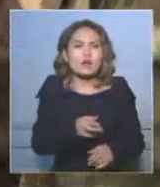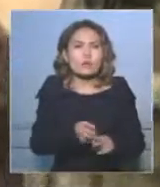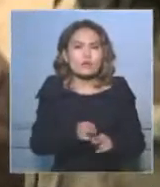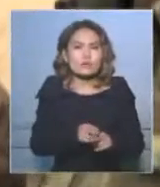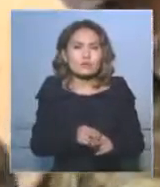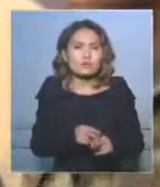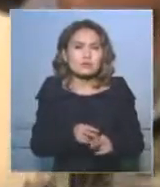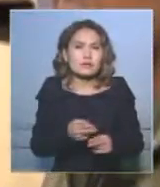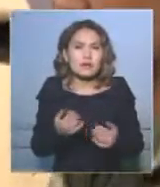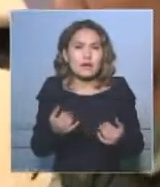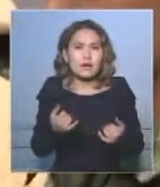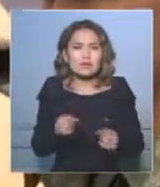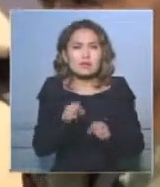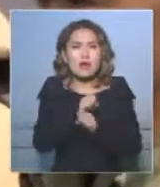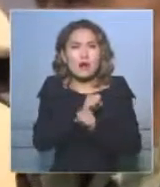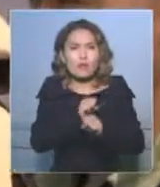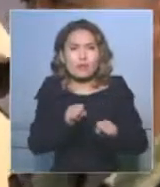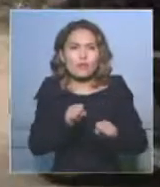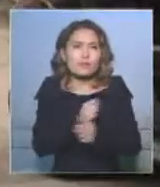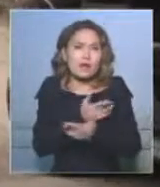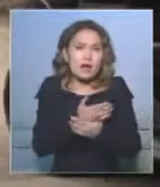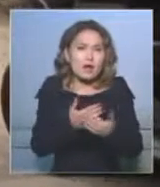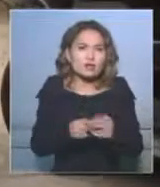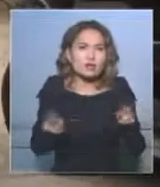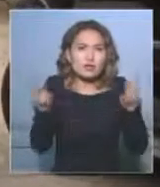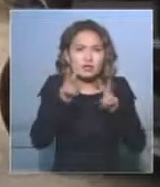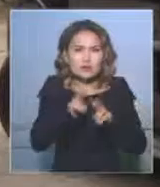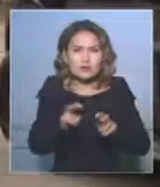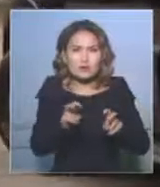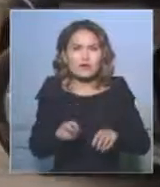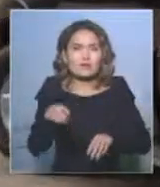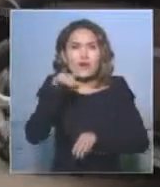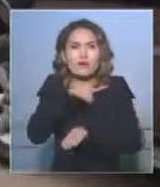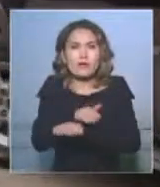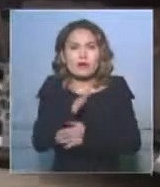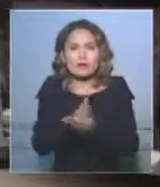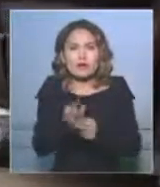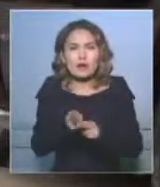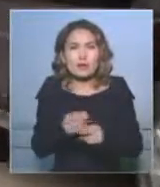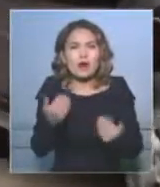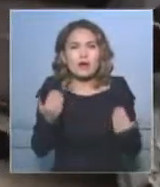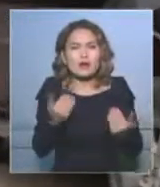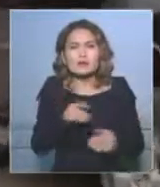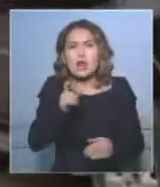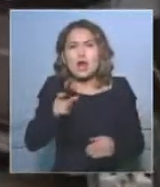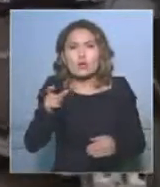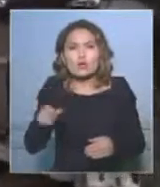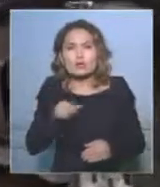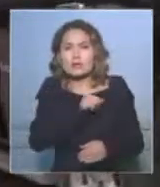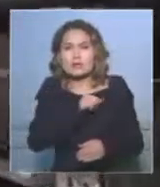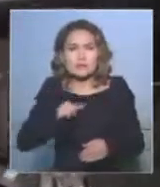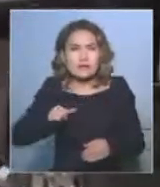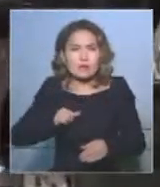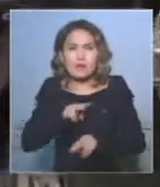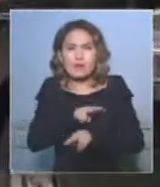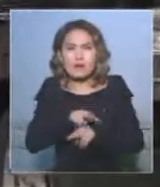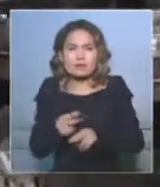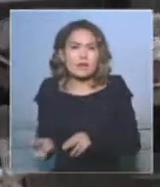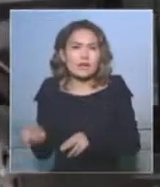іздестіру бойынша бірнеше шаралар өткізген. Ол кезде Талас, Ош және Шу облыстарында митингке шыққандар ішкі